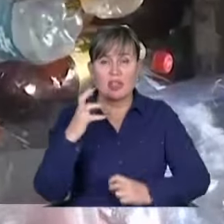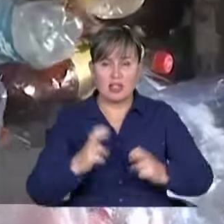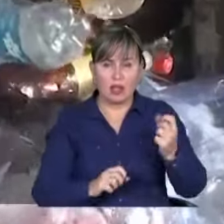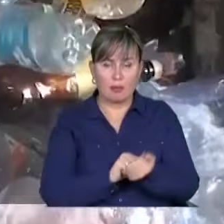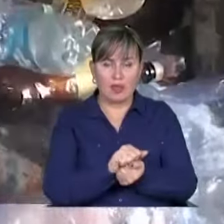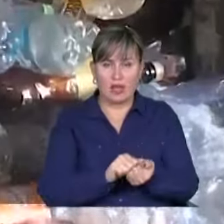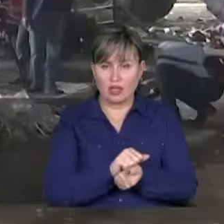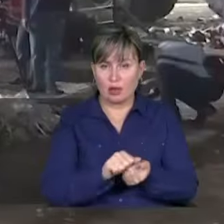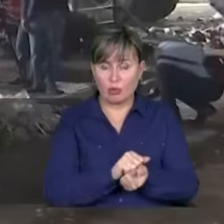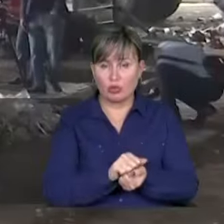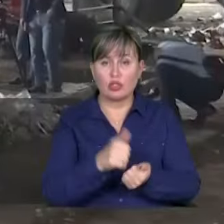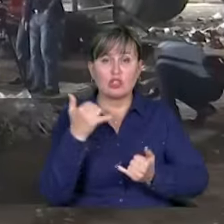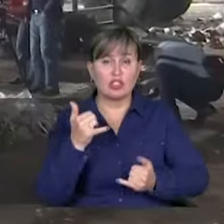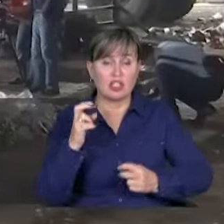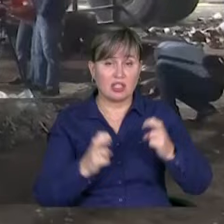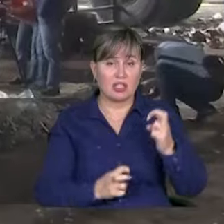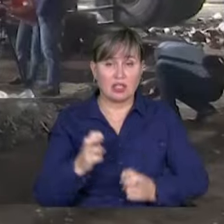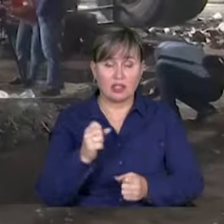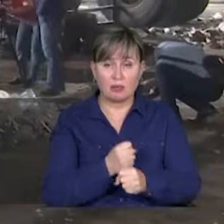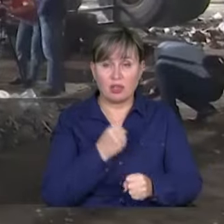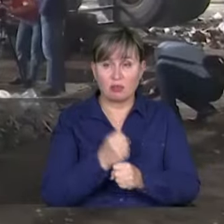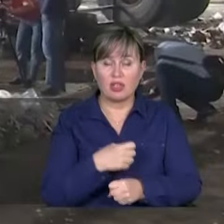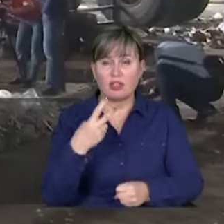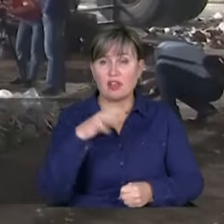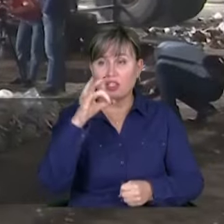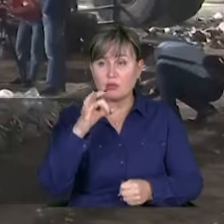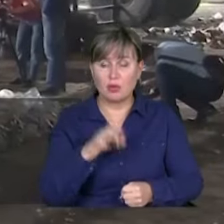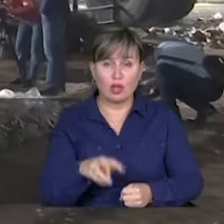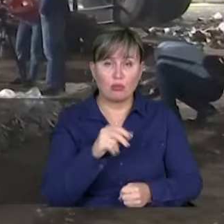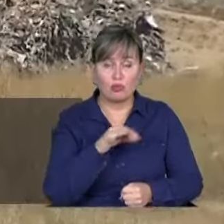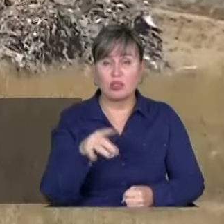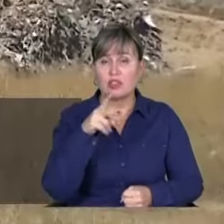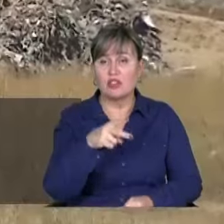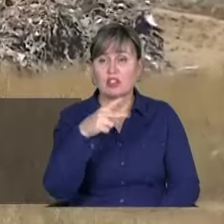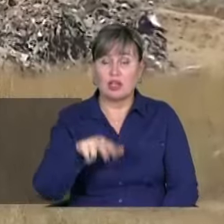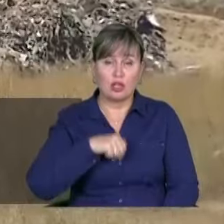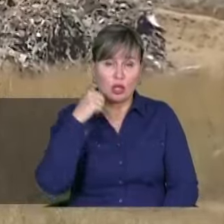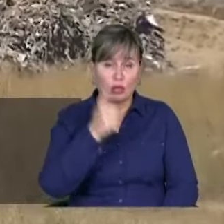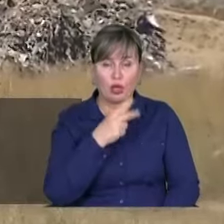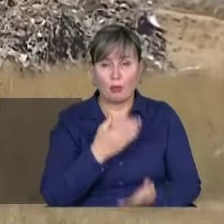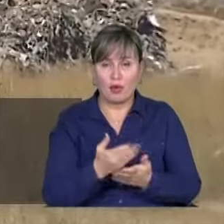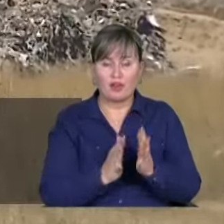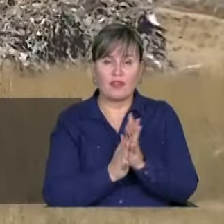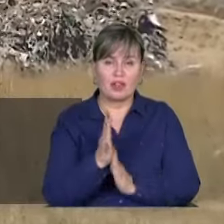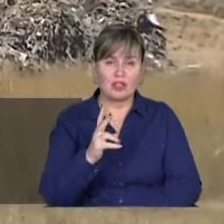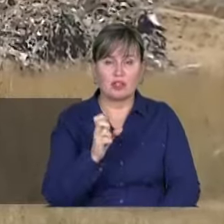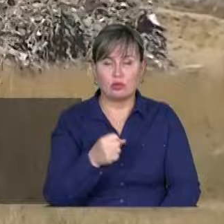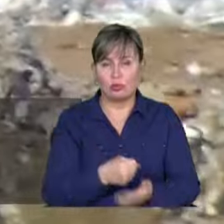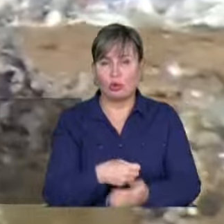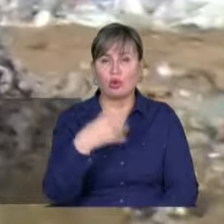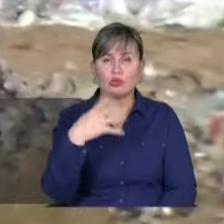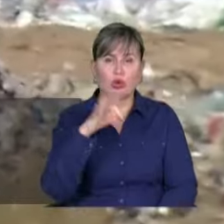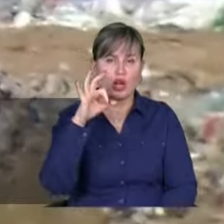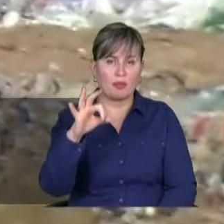переработке отходов. Если сейчас Казахстан перерабатывает 20% бытовых отходов, к 2030 году показатель должен вырасти до